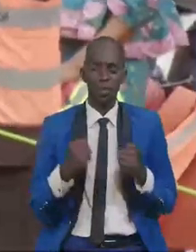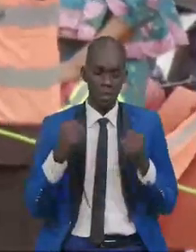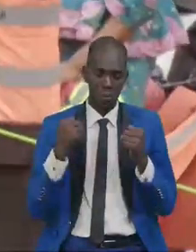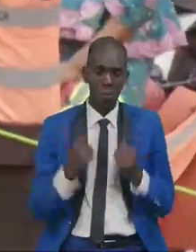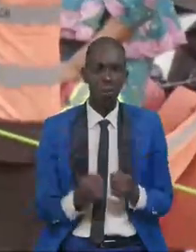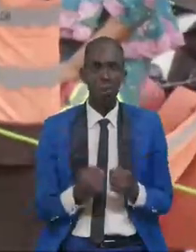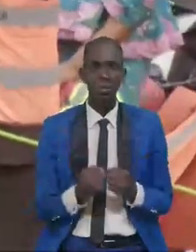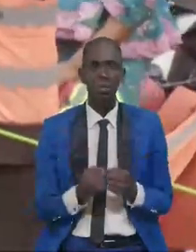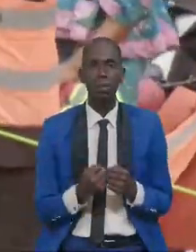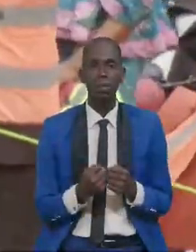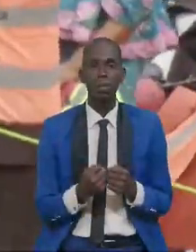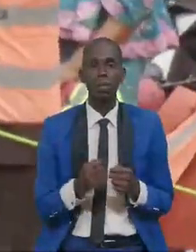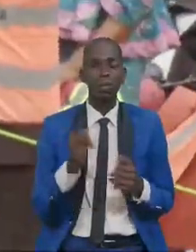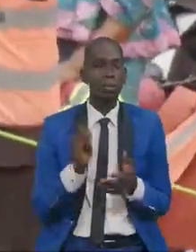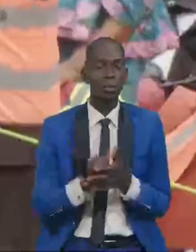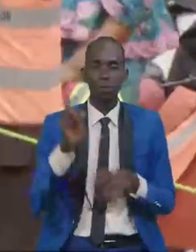La puissance.